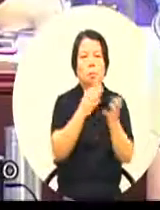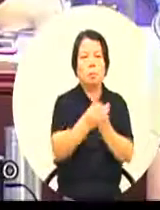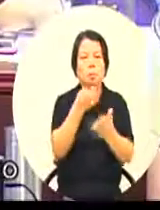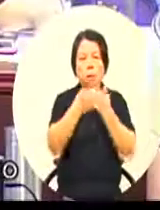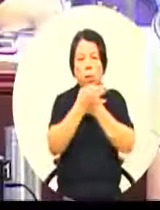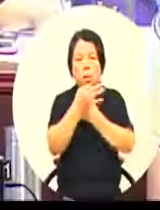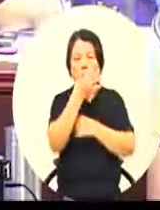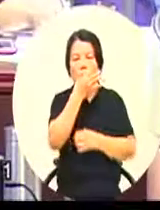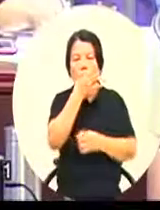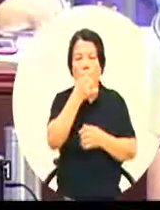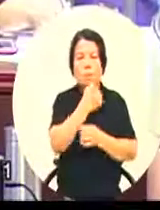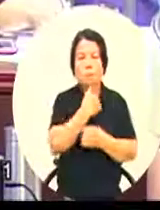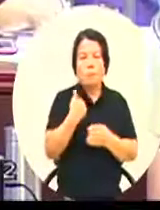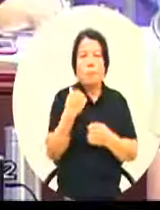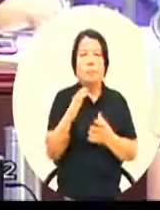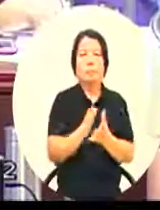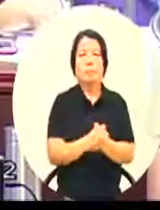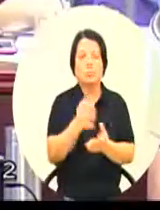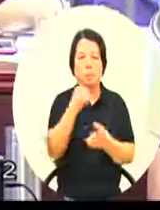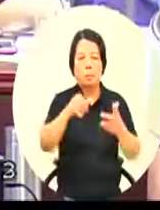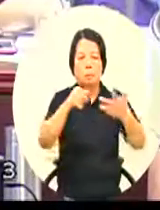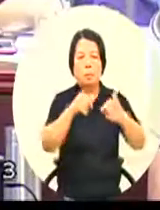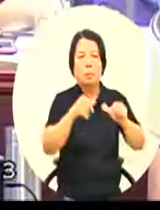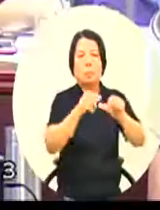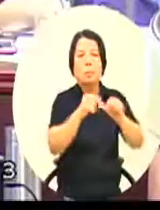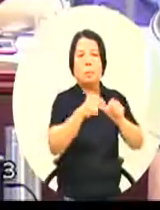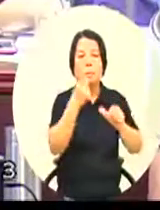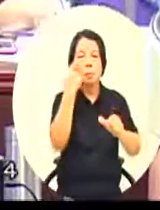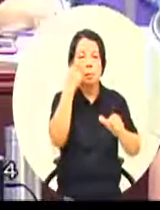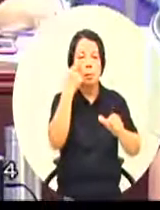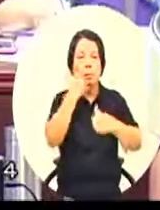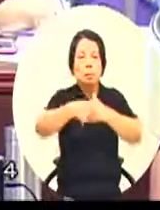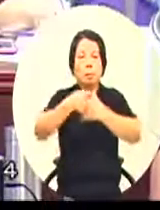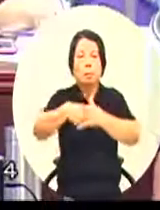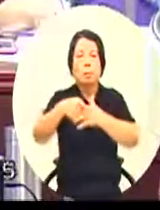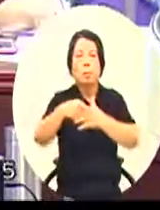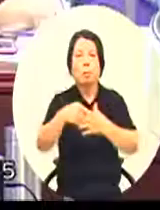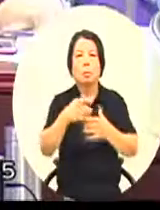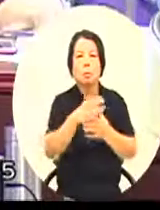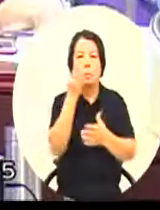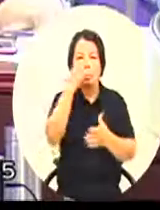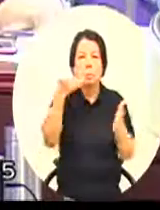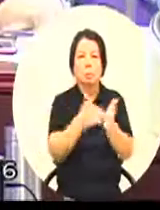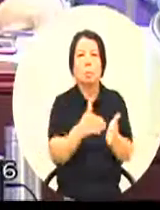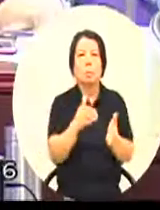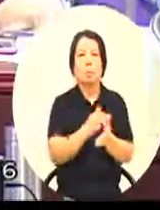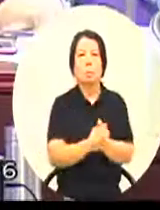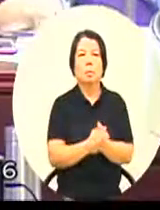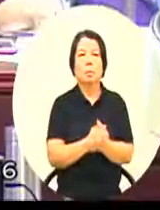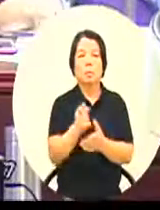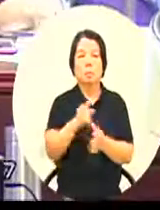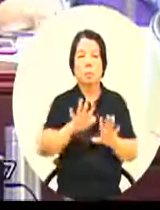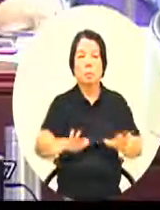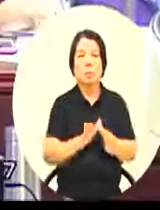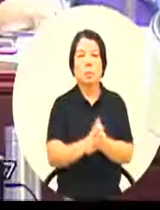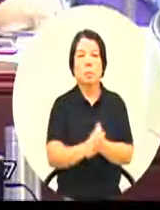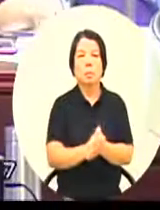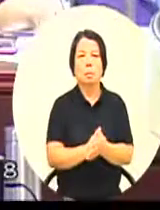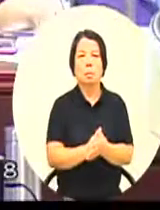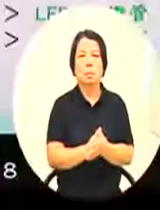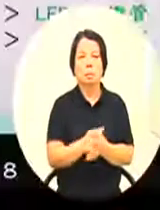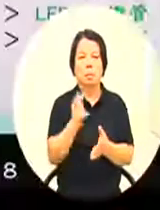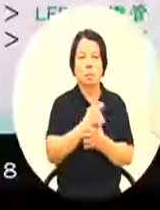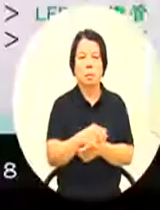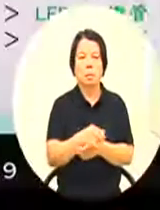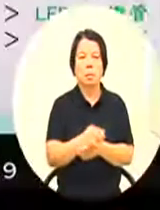比较，可是你如果看到第5点眼睛的伤害哦，其实我们可以看到这个目前是这样，还有光